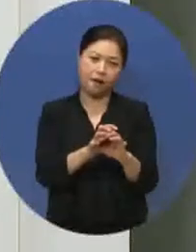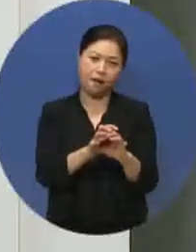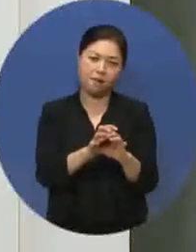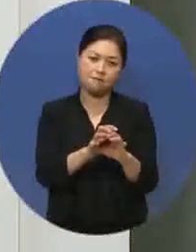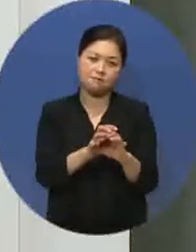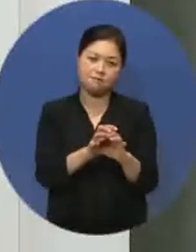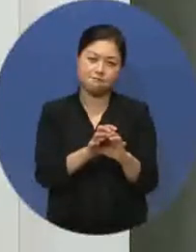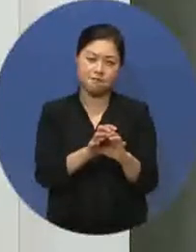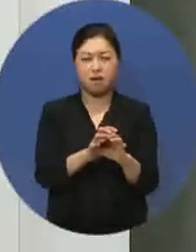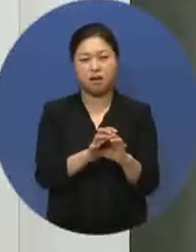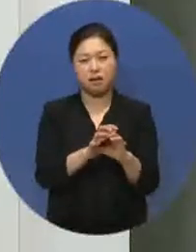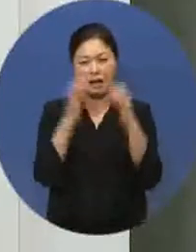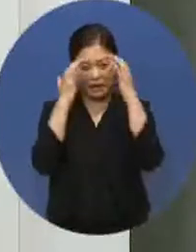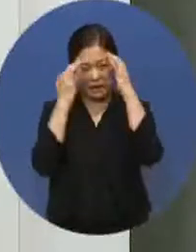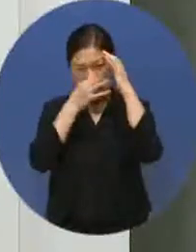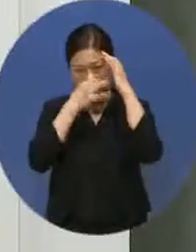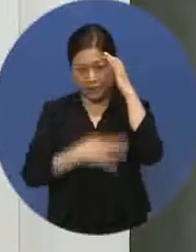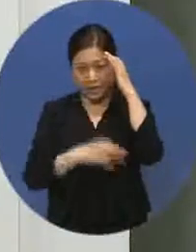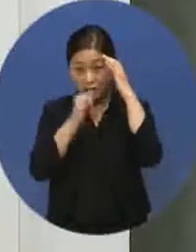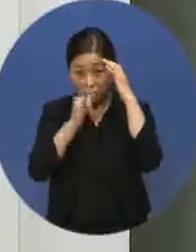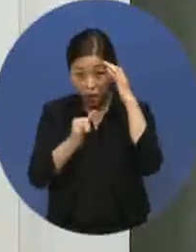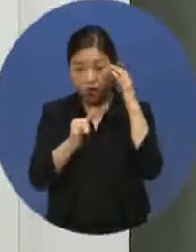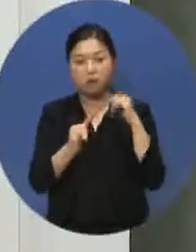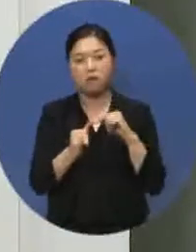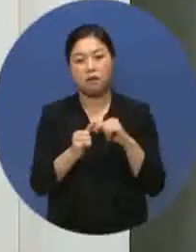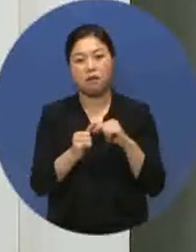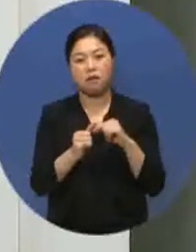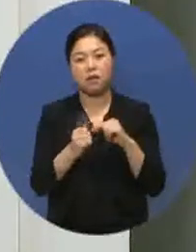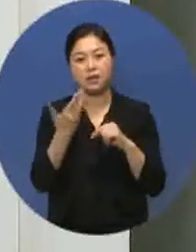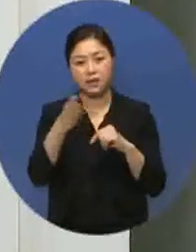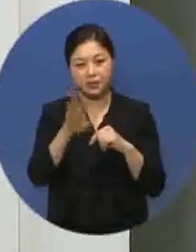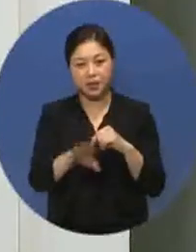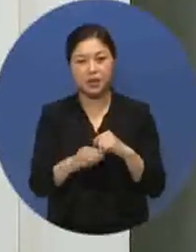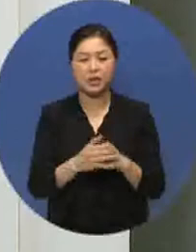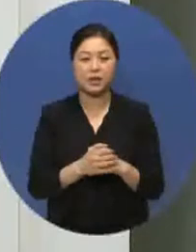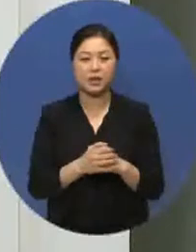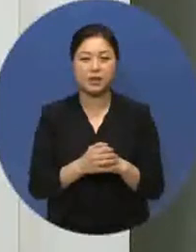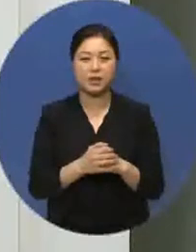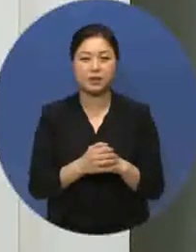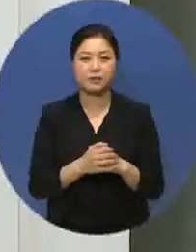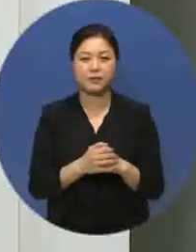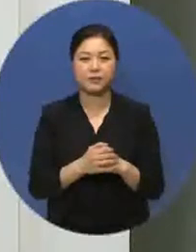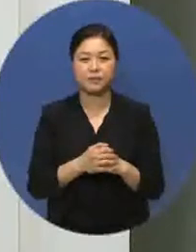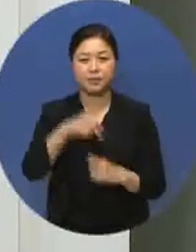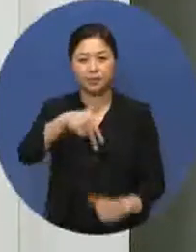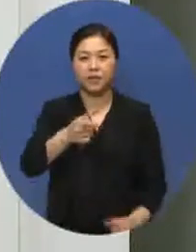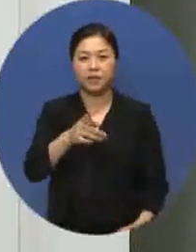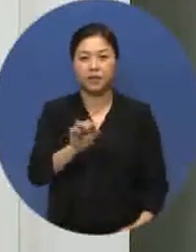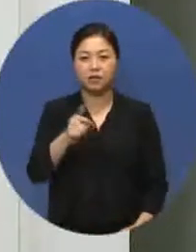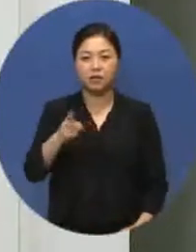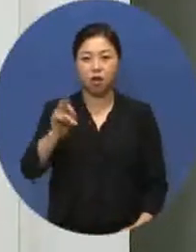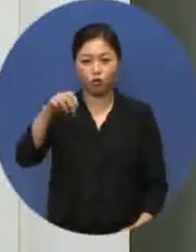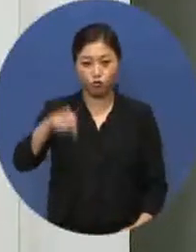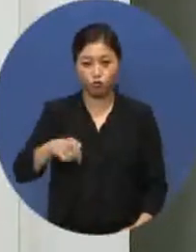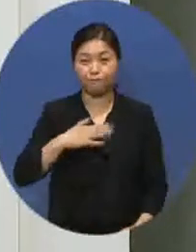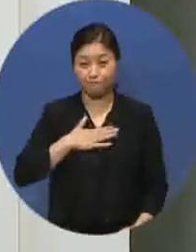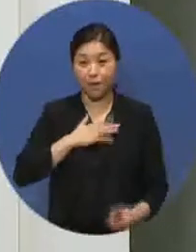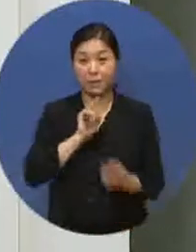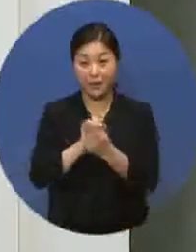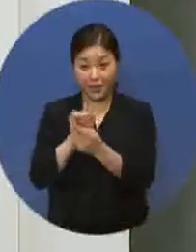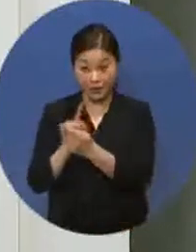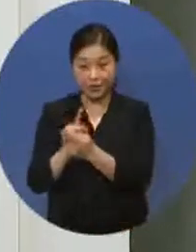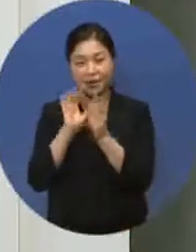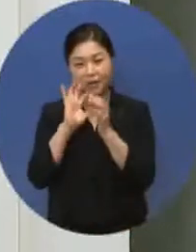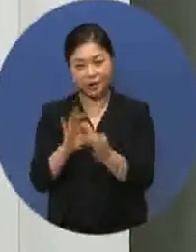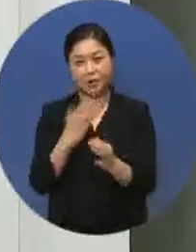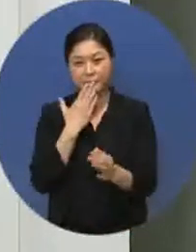주변을 괴롭힌다 해도, 우리를 힘들게 한다 해도 이 정경수의 만남은